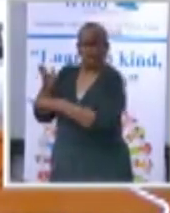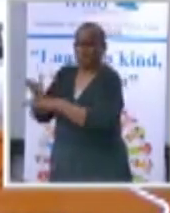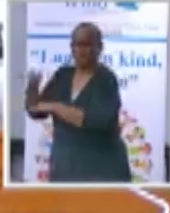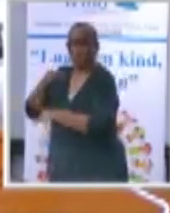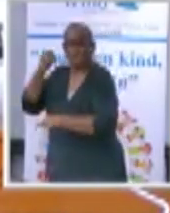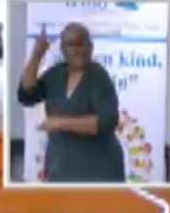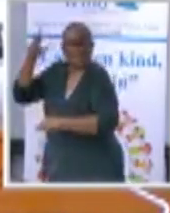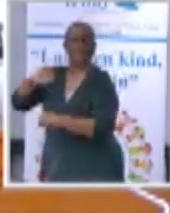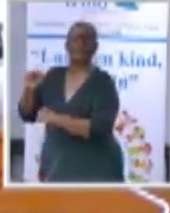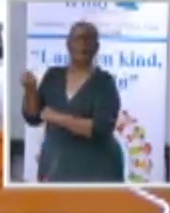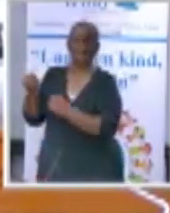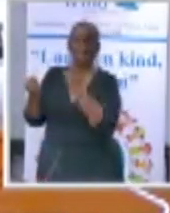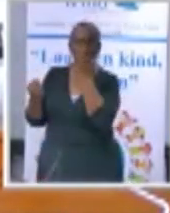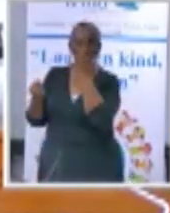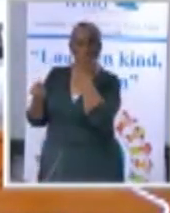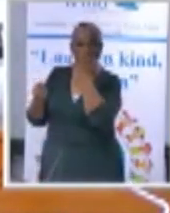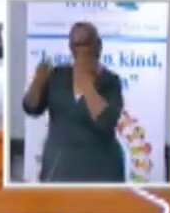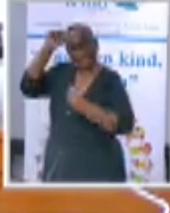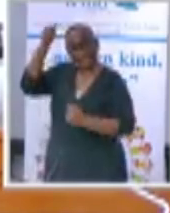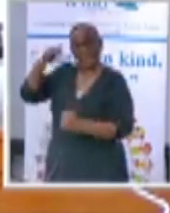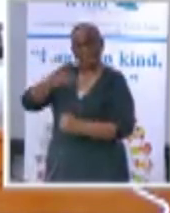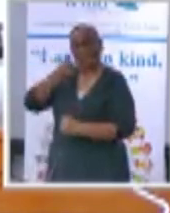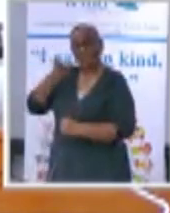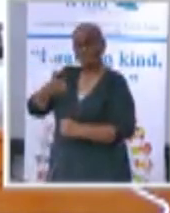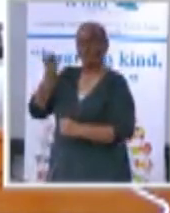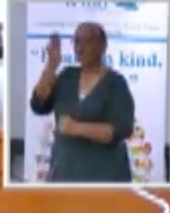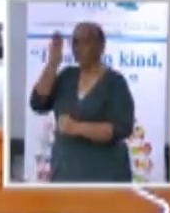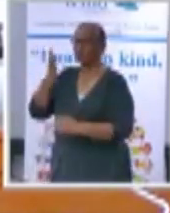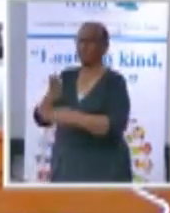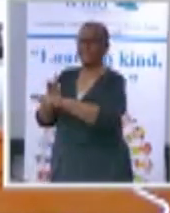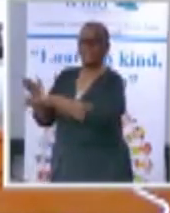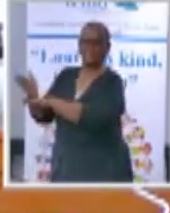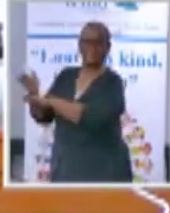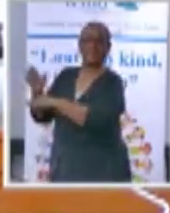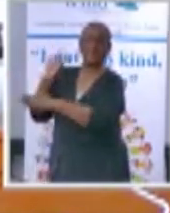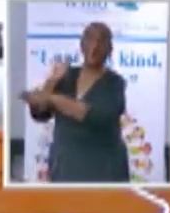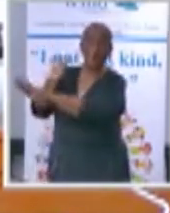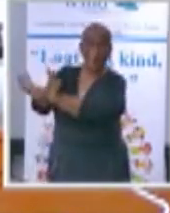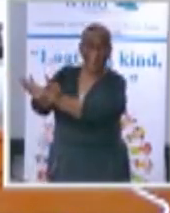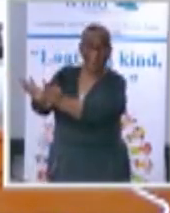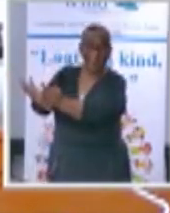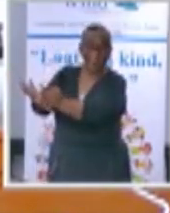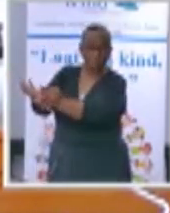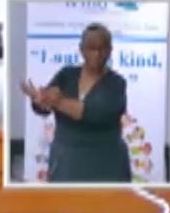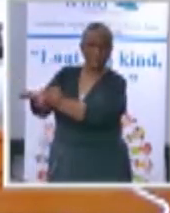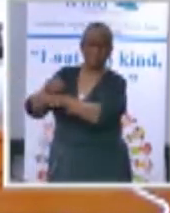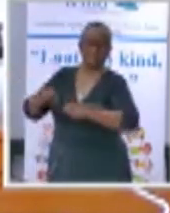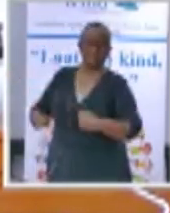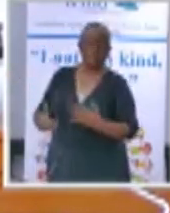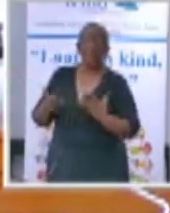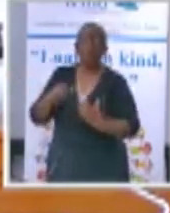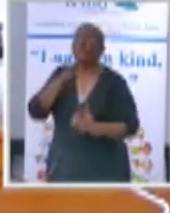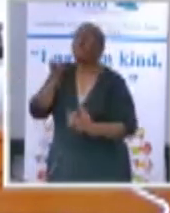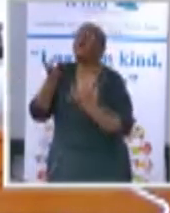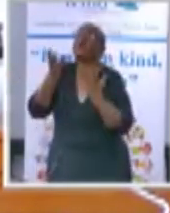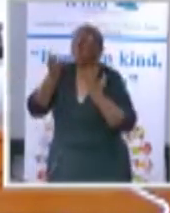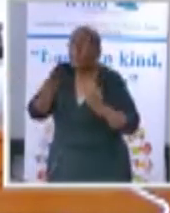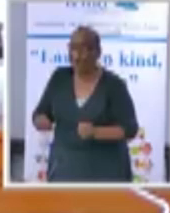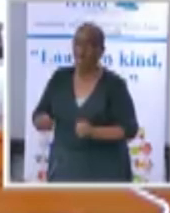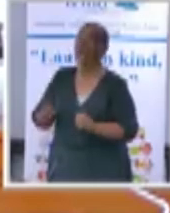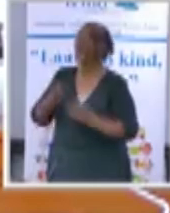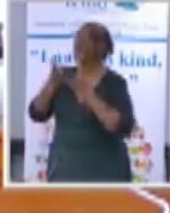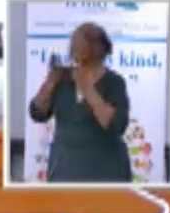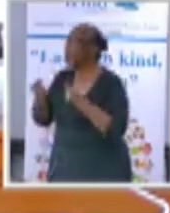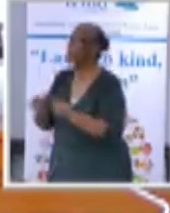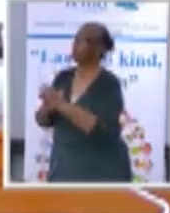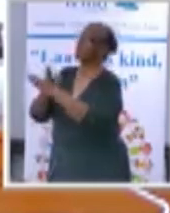leven. Erkenning van onze rechten, onderwijs, appreciatie is wat wij van u vragen voor